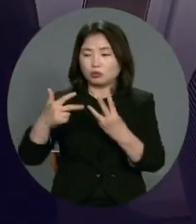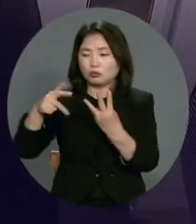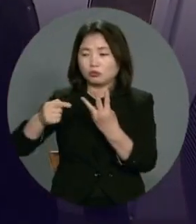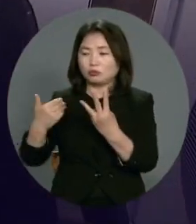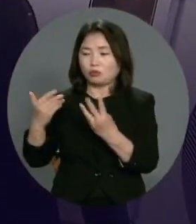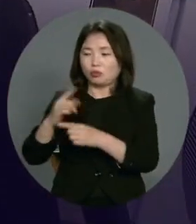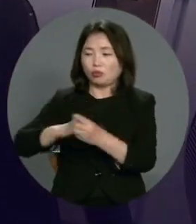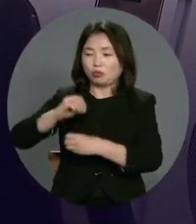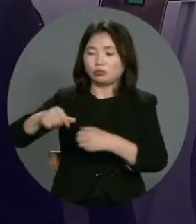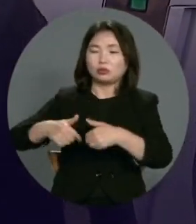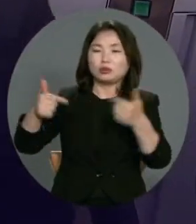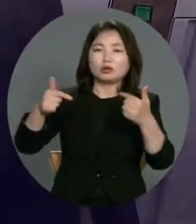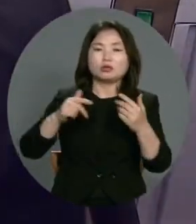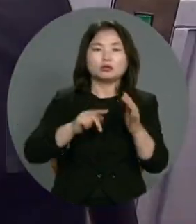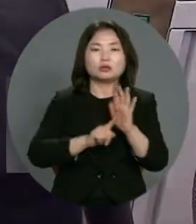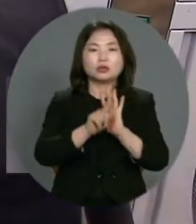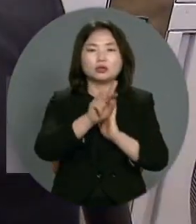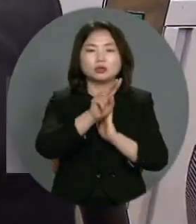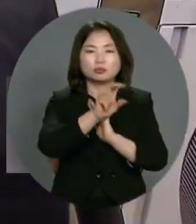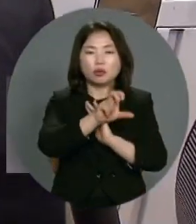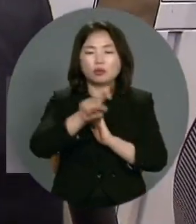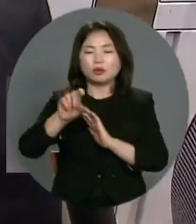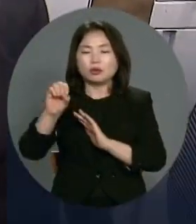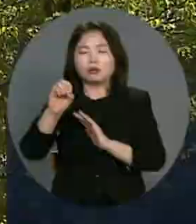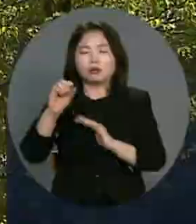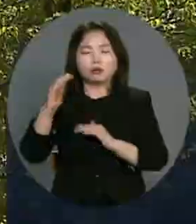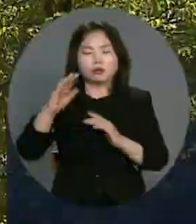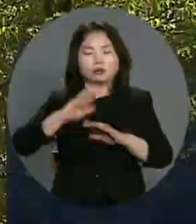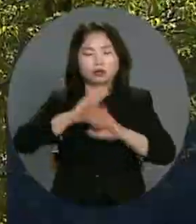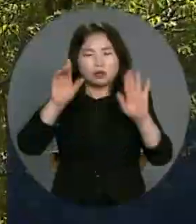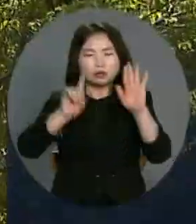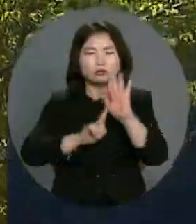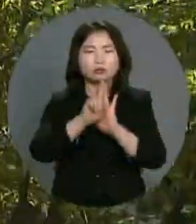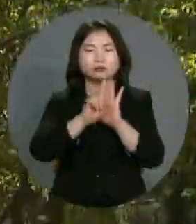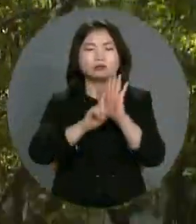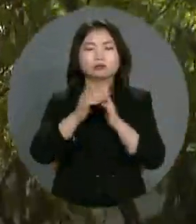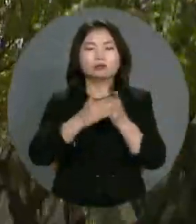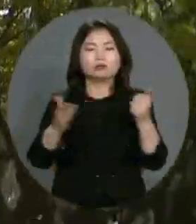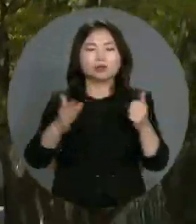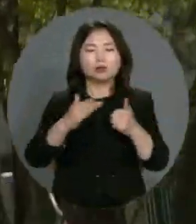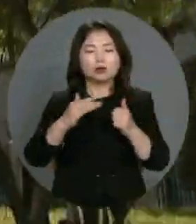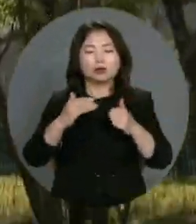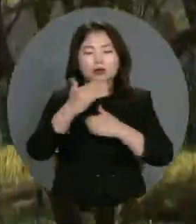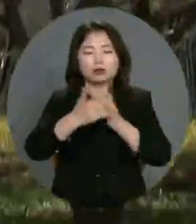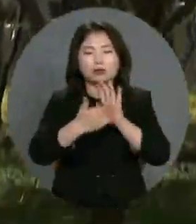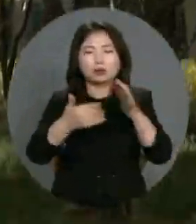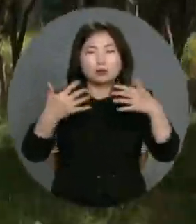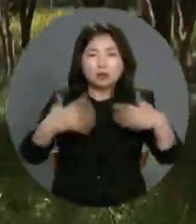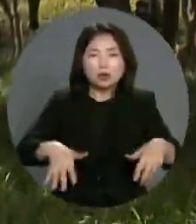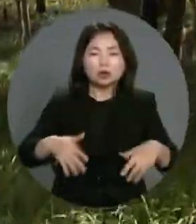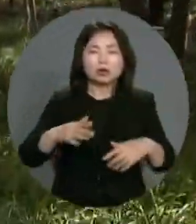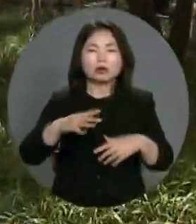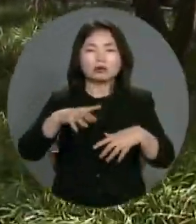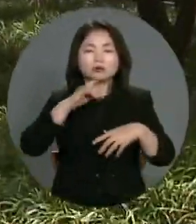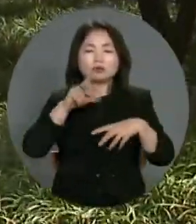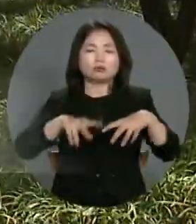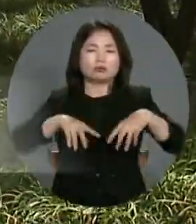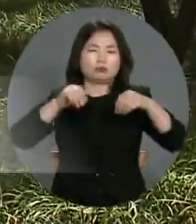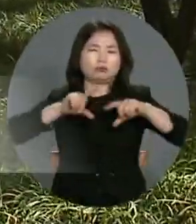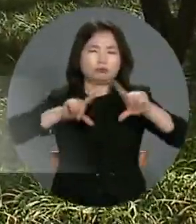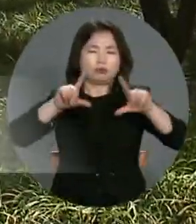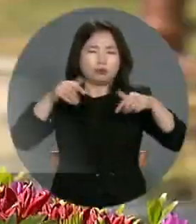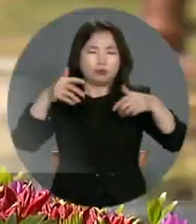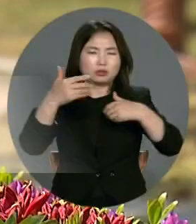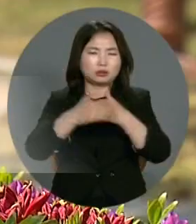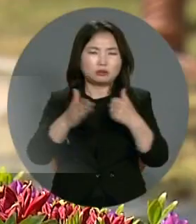시작했습니다. 25도에서 0도 안팎까지 오르내리는 기온차에 면역력이 떨어지고 건조한 날씨가 더해져